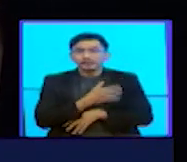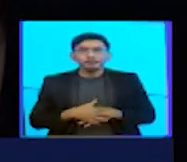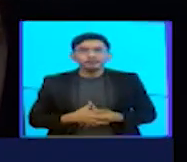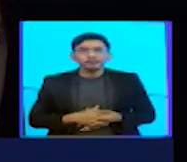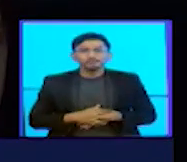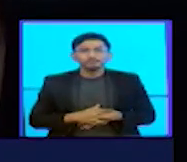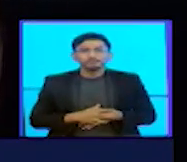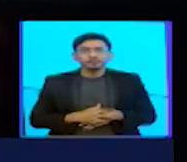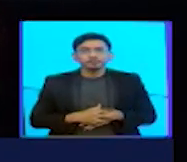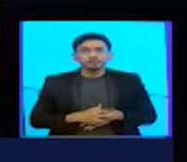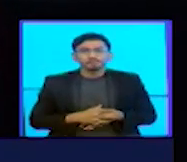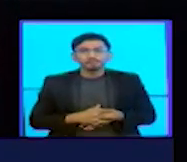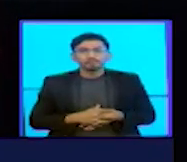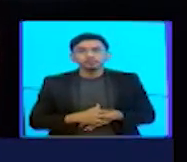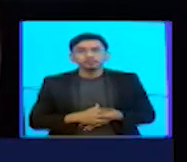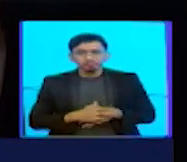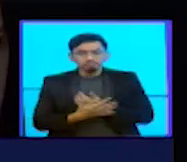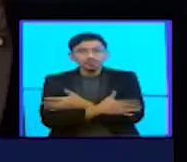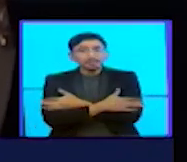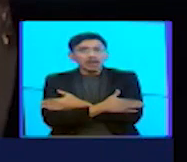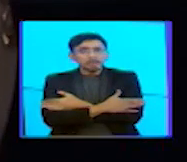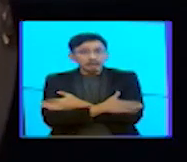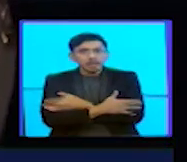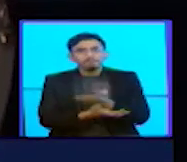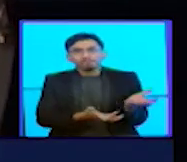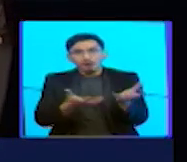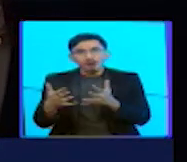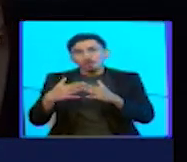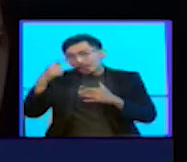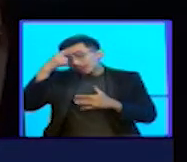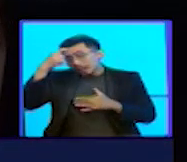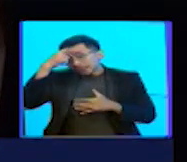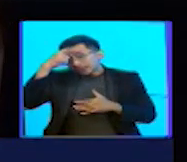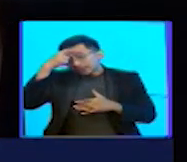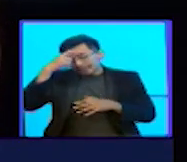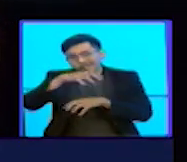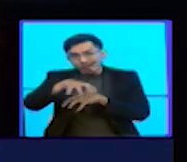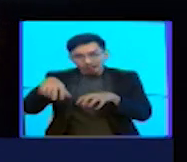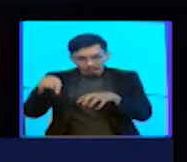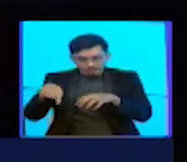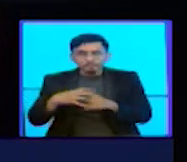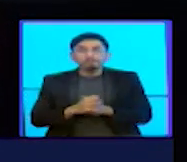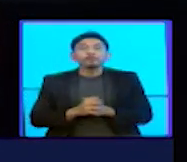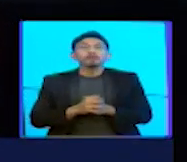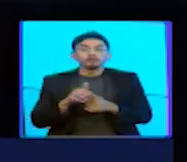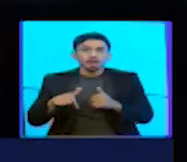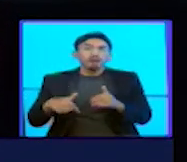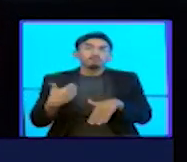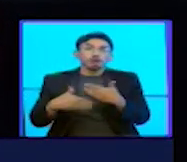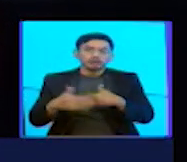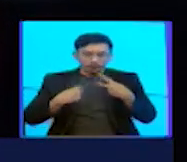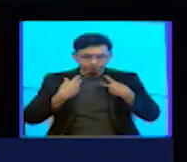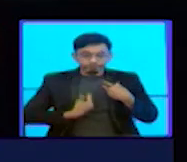kita bawa ke rumah sakit umum daerah negara untuk nanti kita identifikasi. Jadi sampai saat